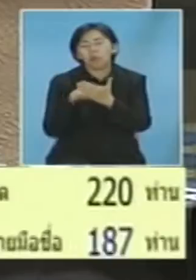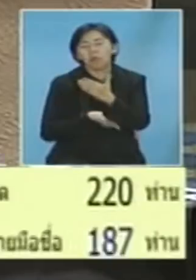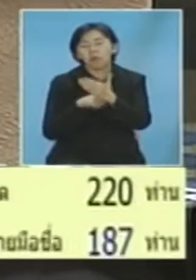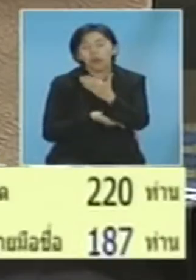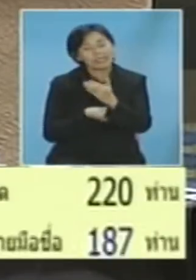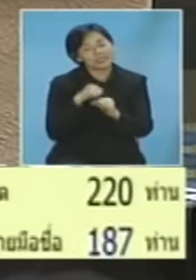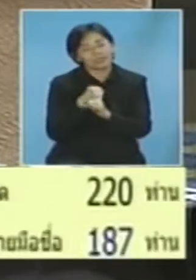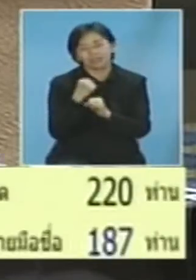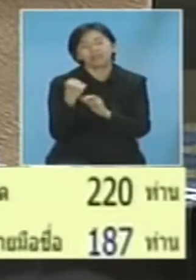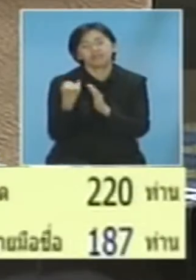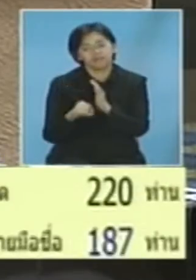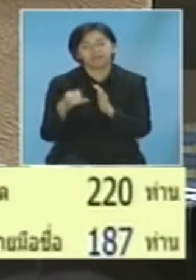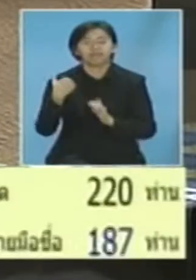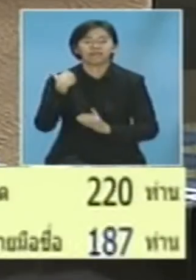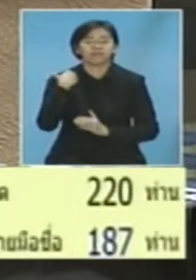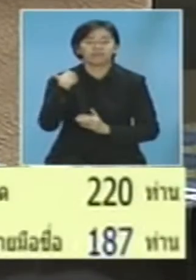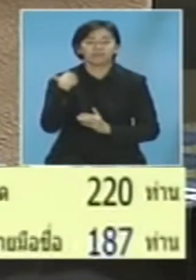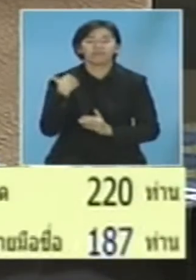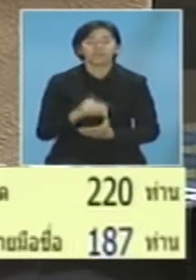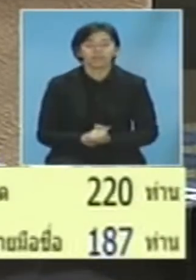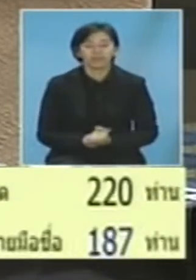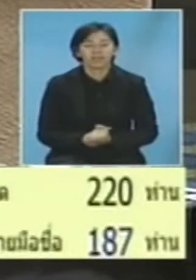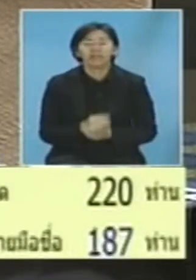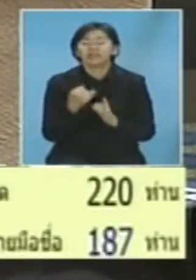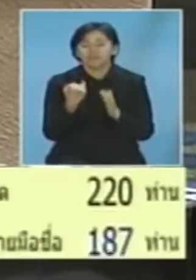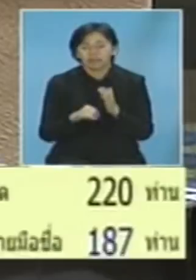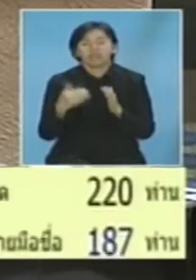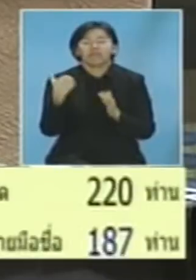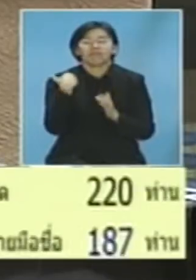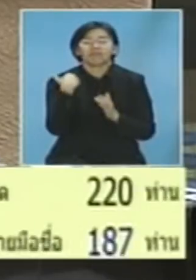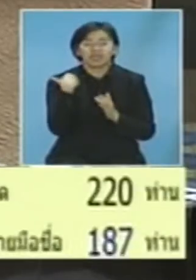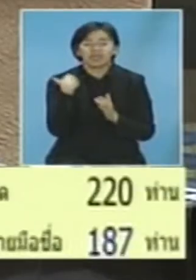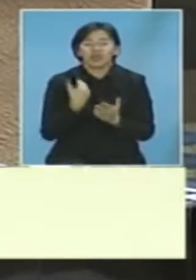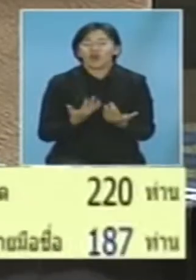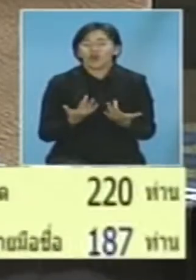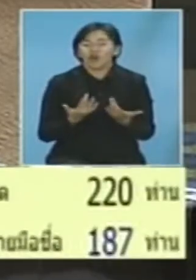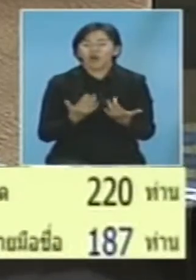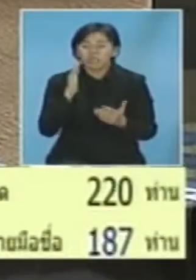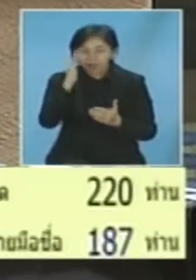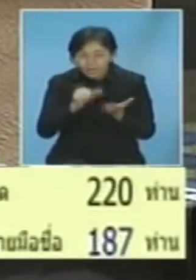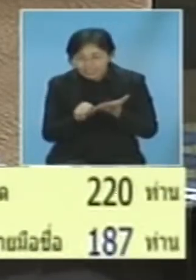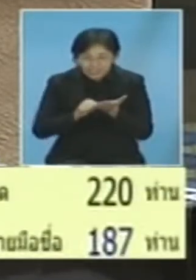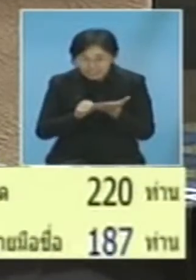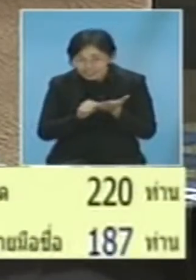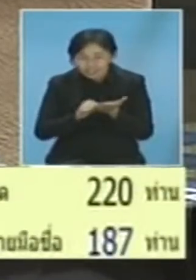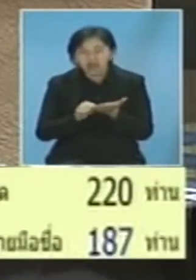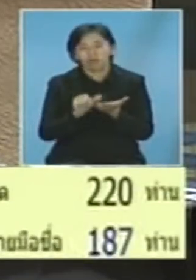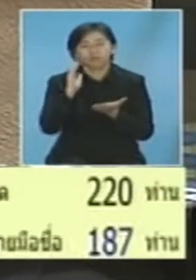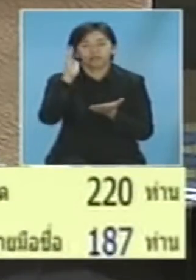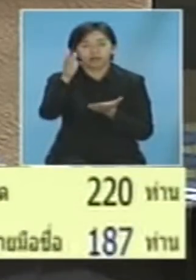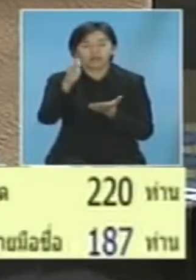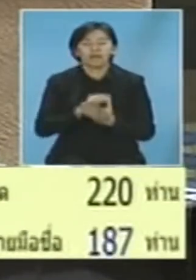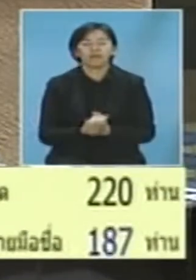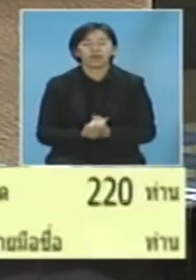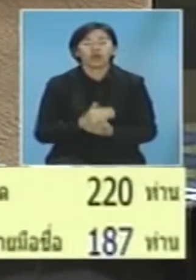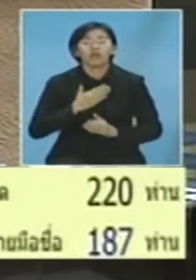ข้องซึ่งจะเป็นดำเนินการในการแก้ไขต่อไปกล่าวโดยส